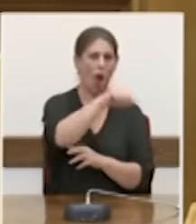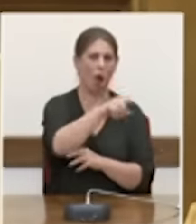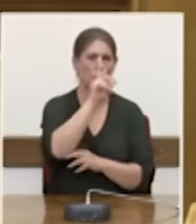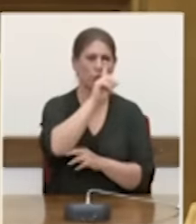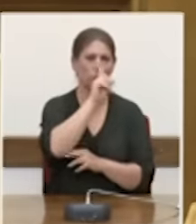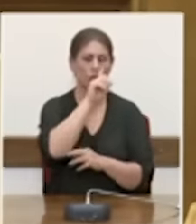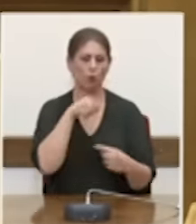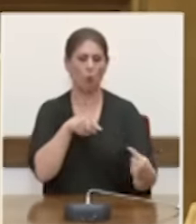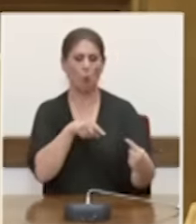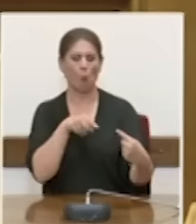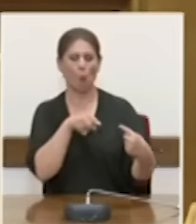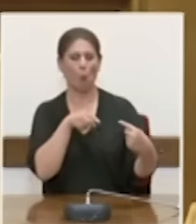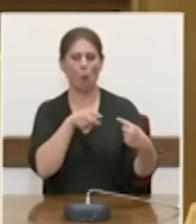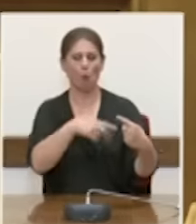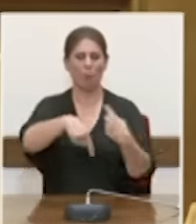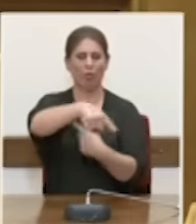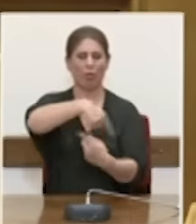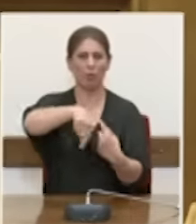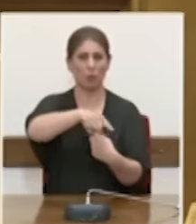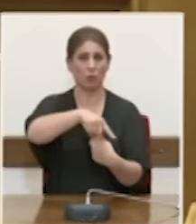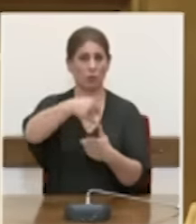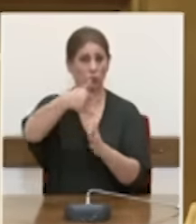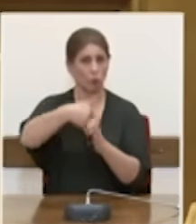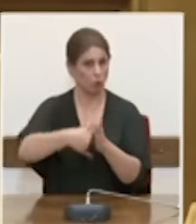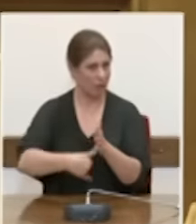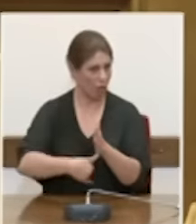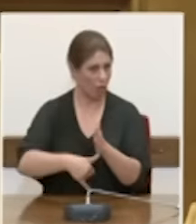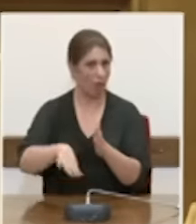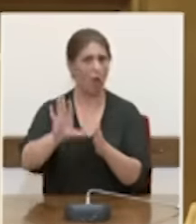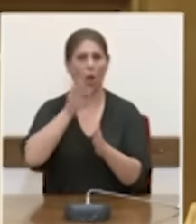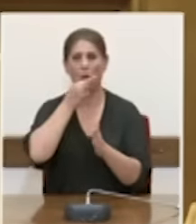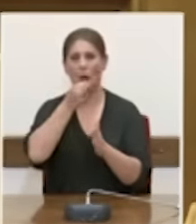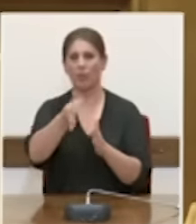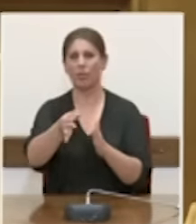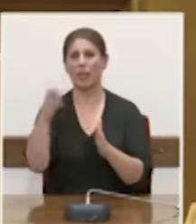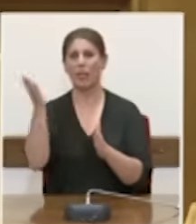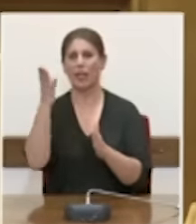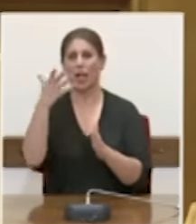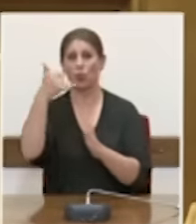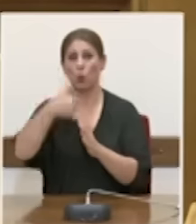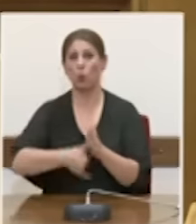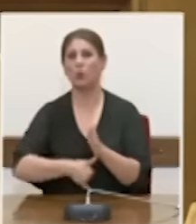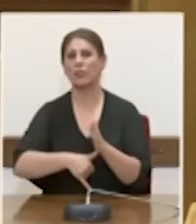ψευδοαντιπαραθέσεις μεταξύ σας, ενώ στην ουσία δεν λέτε κάτι ουσιωδώς διαφορετικό.